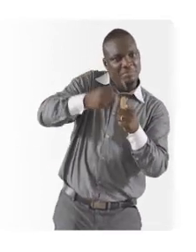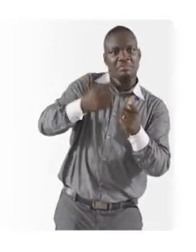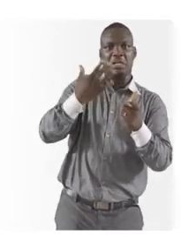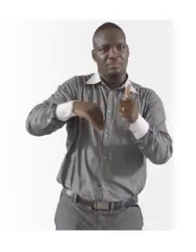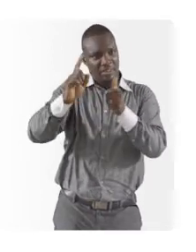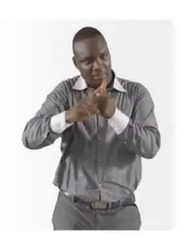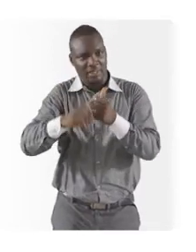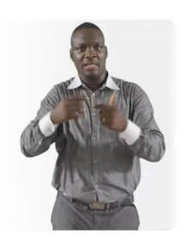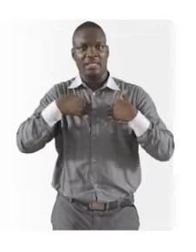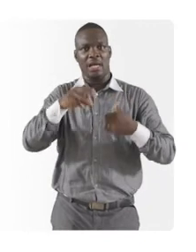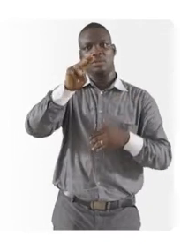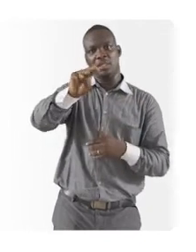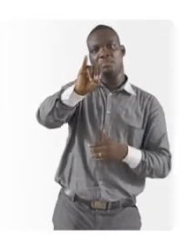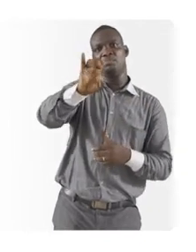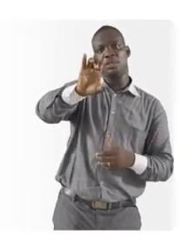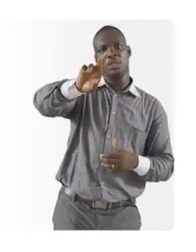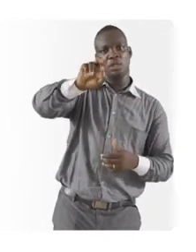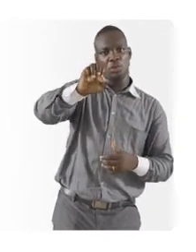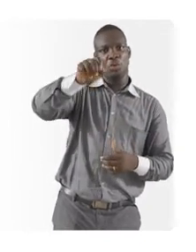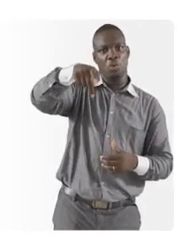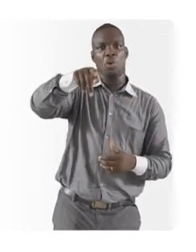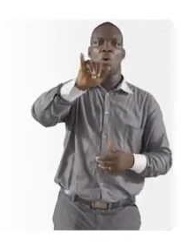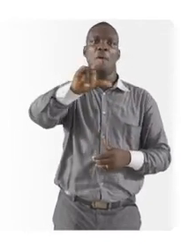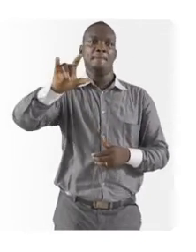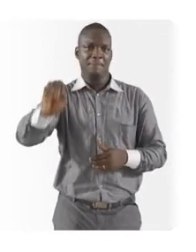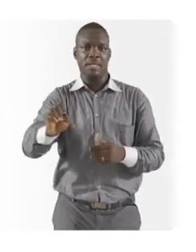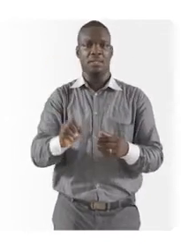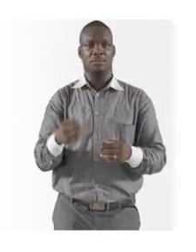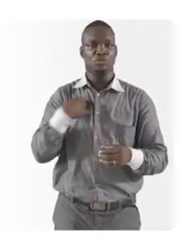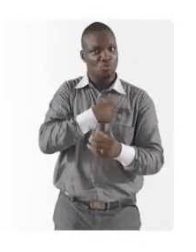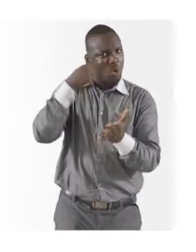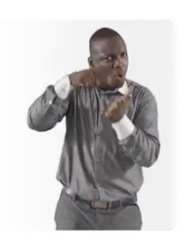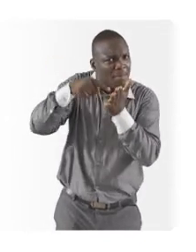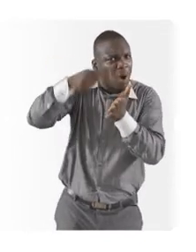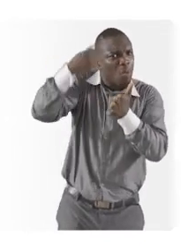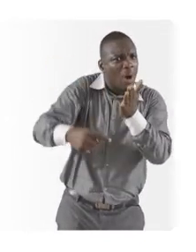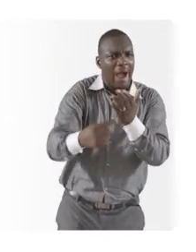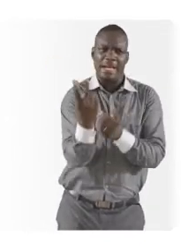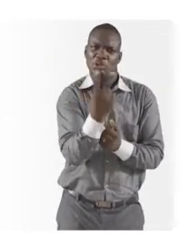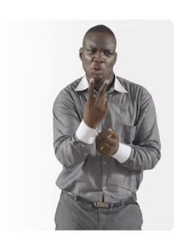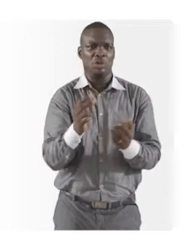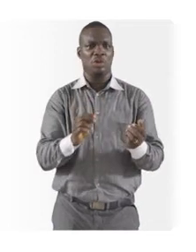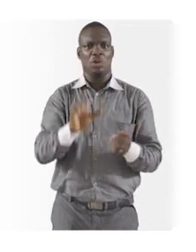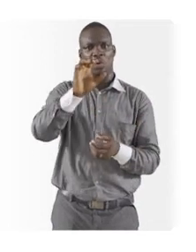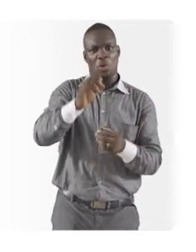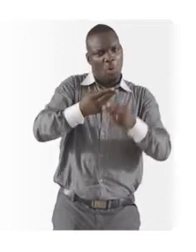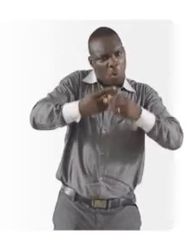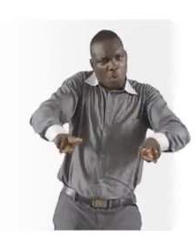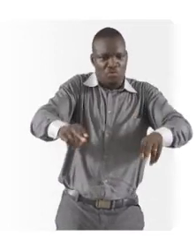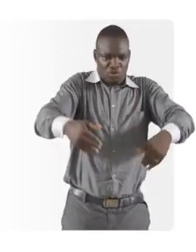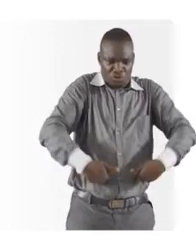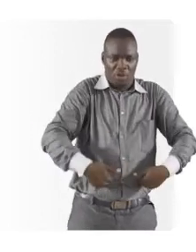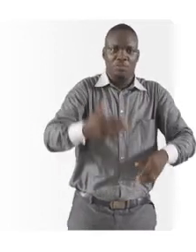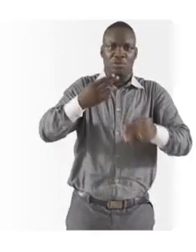le micropyle. Alors, quelle remarque pouvons-nous faire encore au niveau de l'ovule